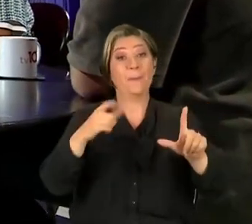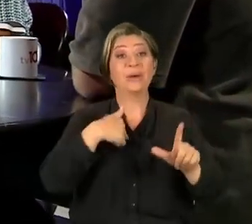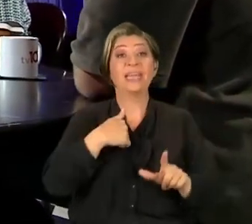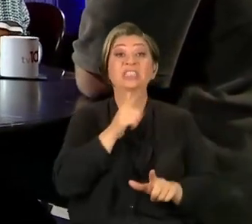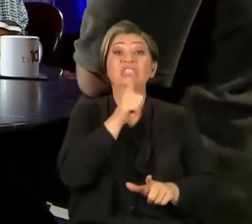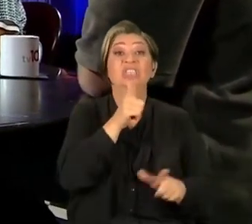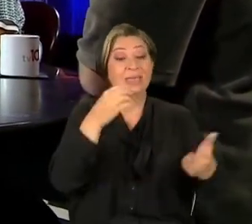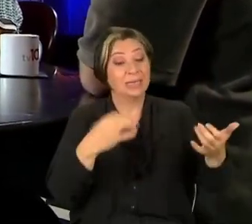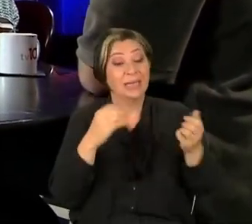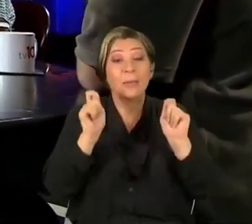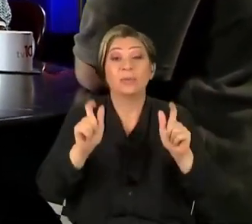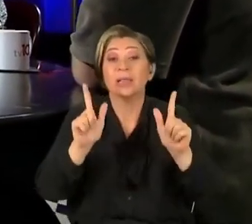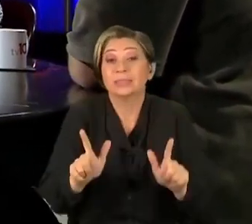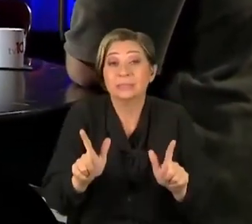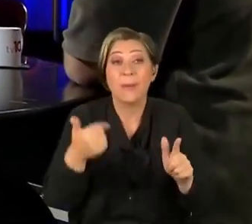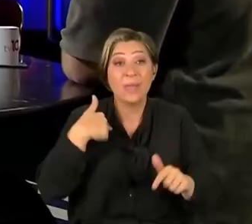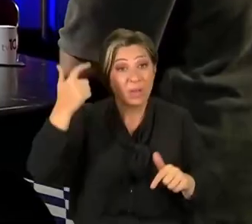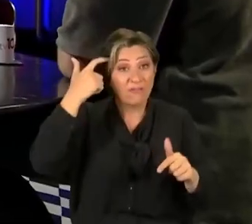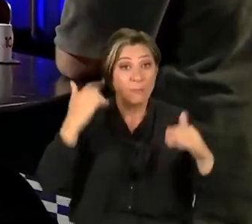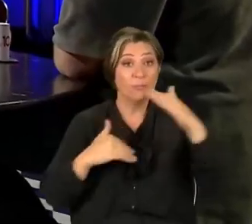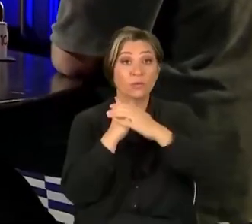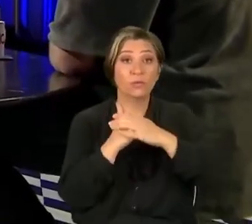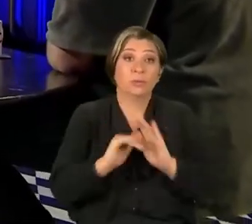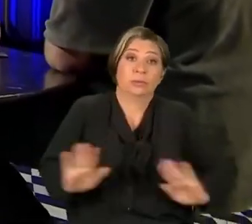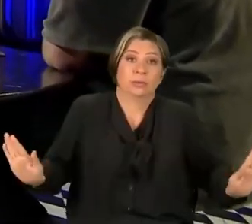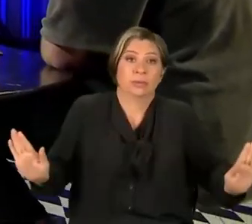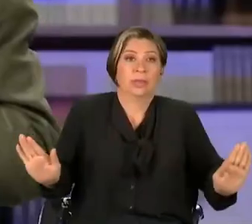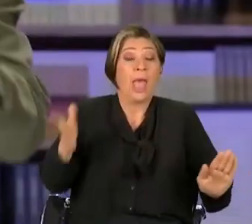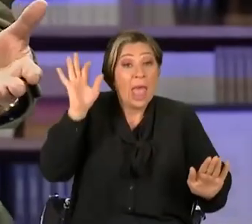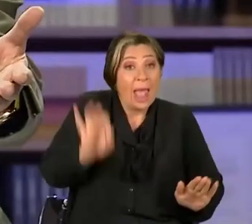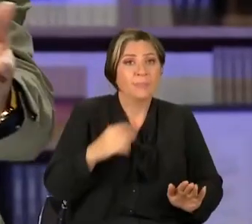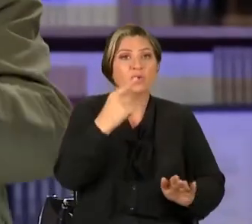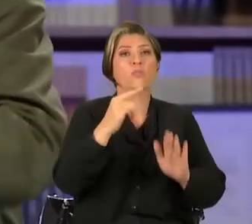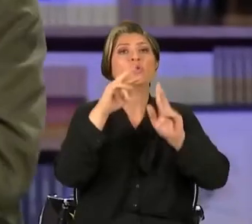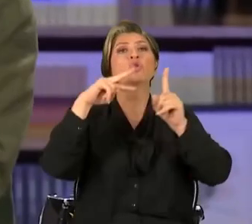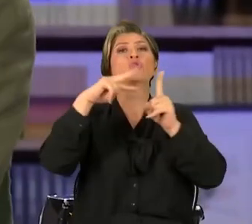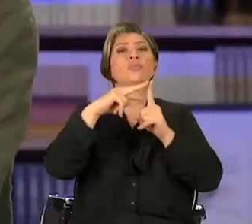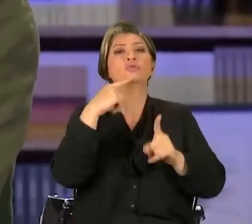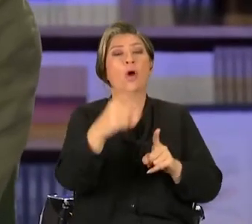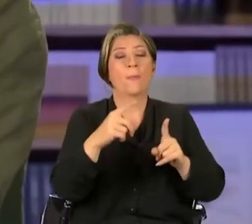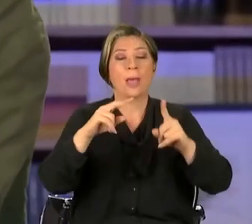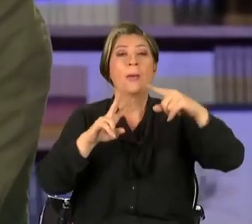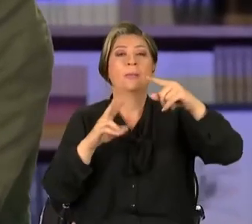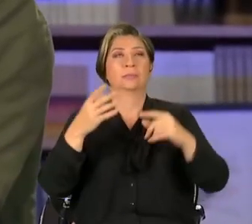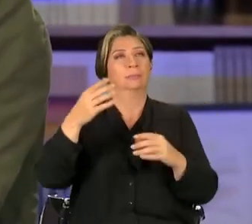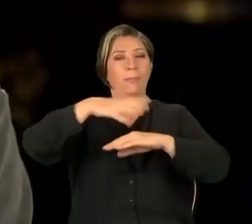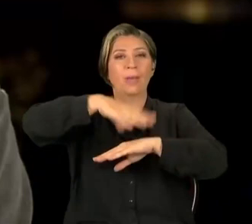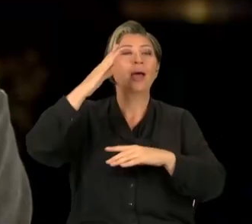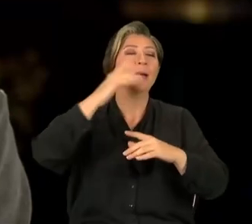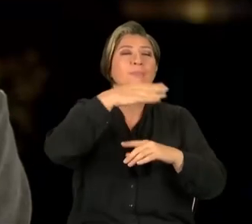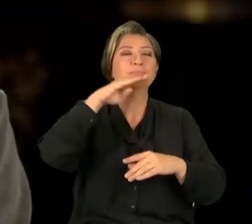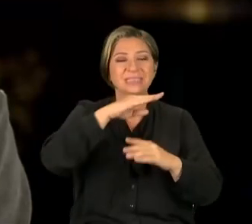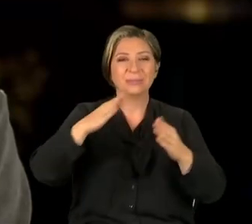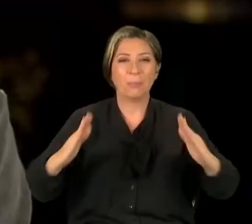şairlik yapacaksın artık benim Çünkü Kafam dolu hep söylüyorum YouTube'a bakıyorum piramitlerin Sırrı kim